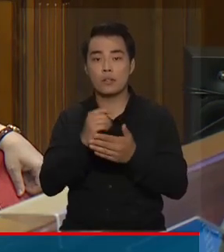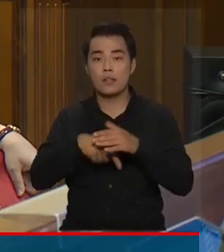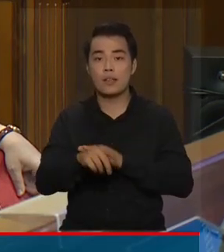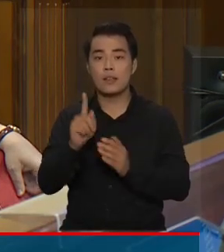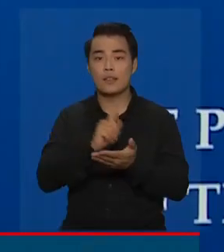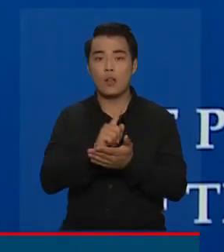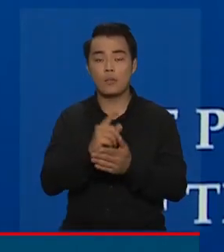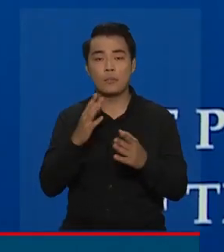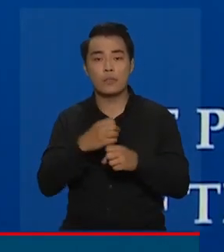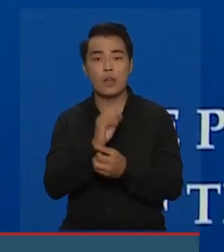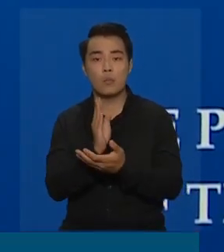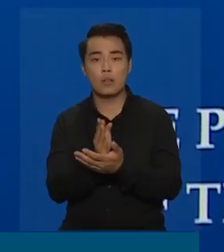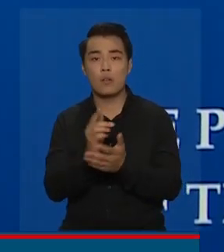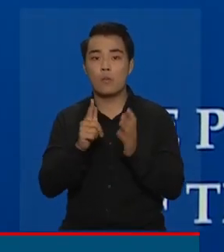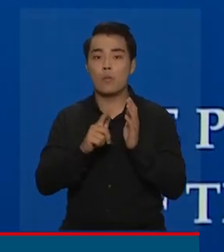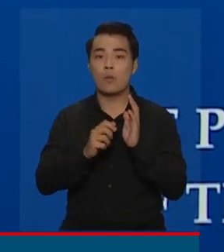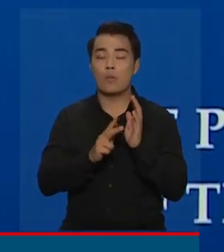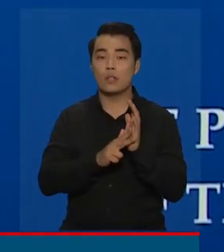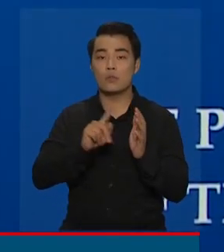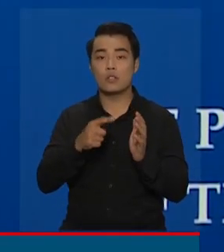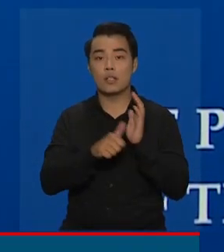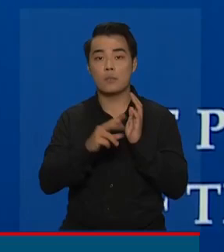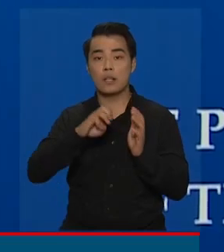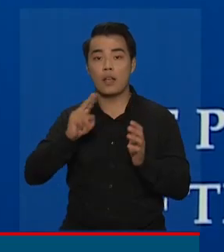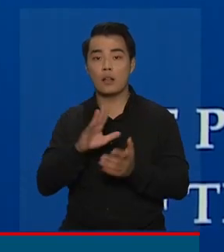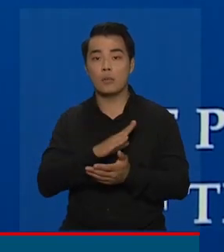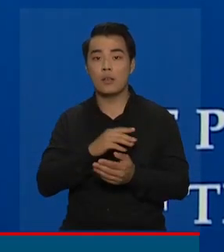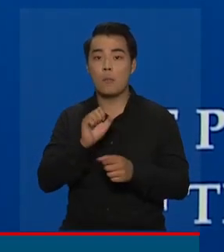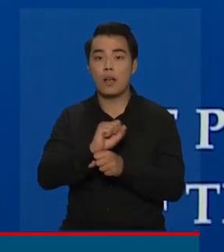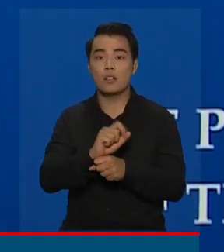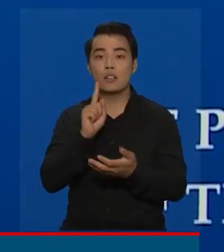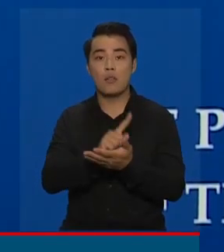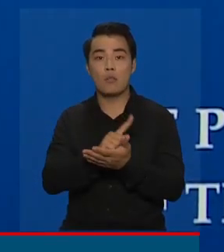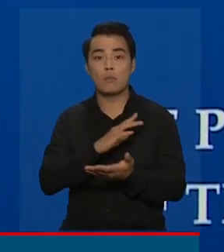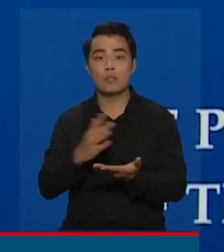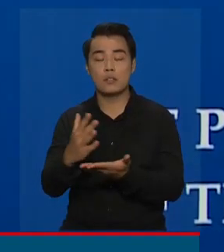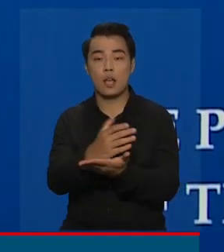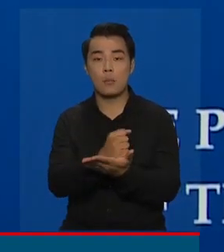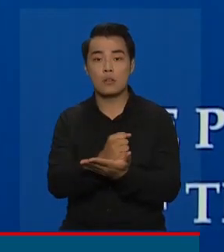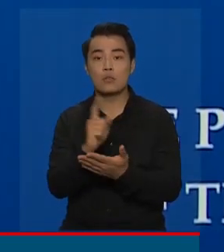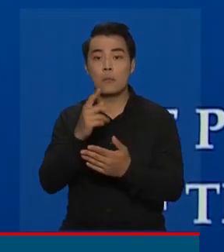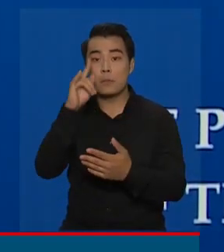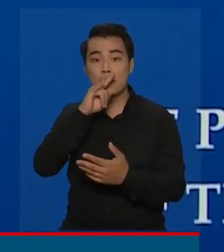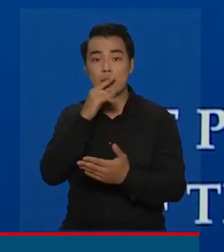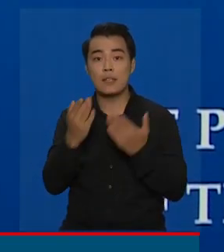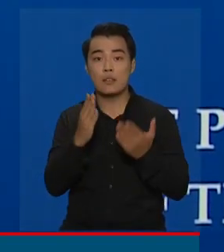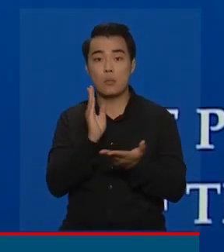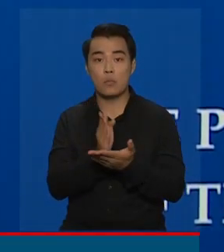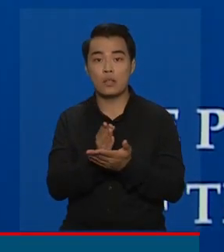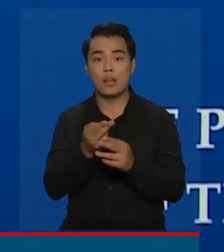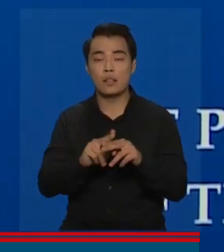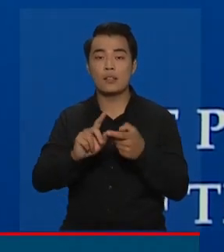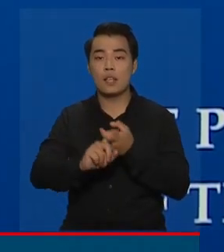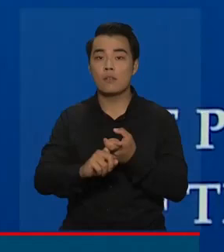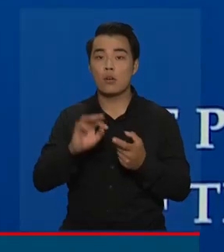вид транспорта. 86 миллиардов по прошлому году мы собрали транспортного налога. То есть через бензин, если будет, но это зависит